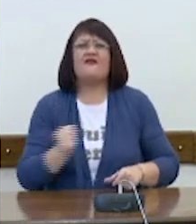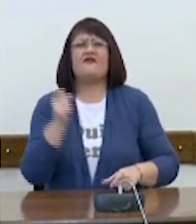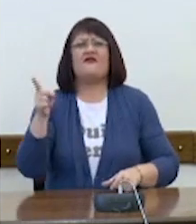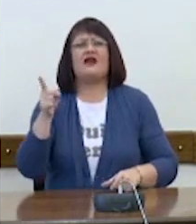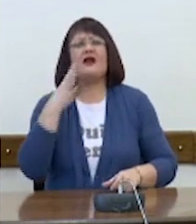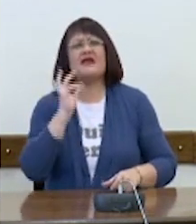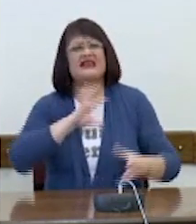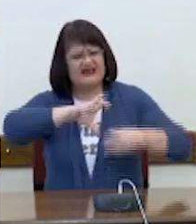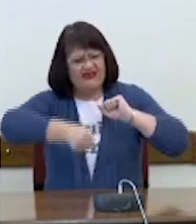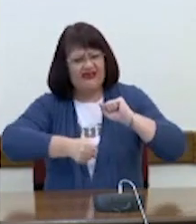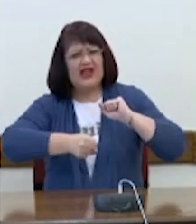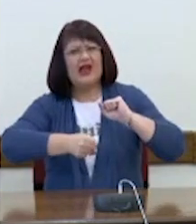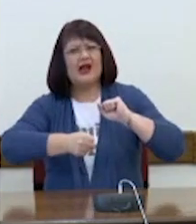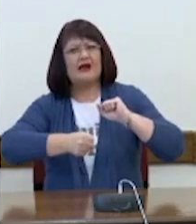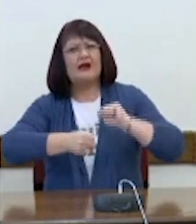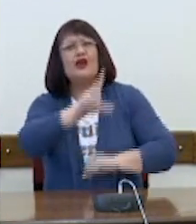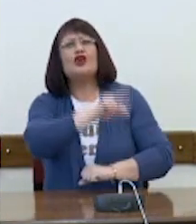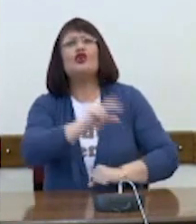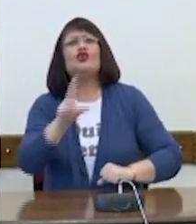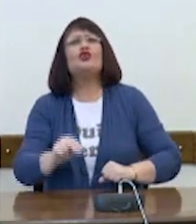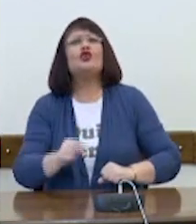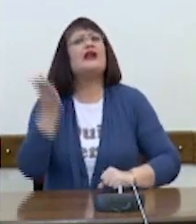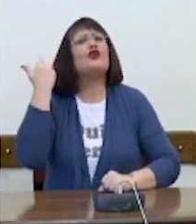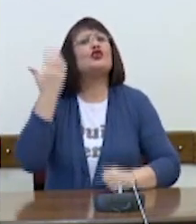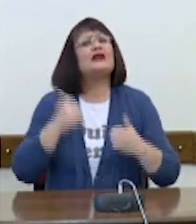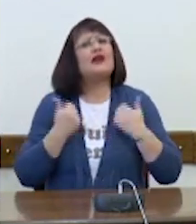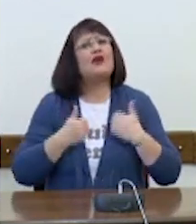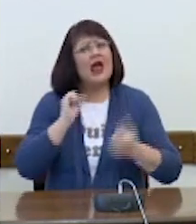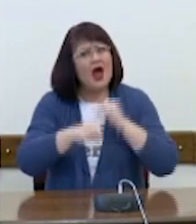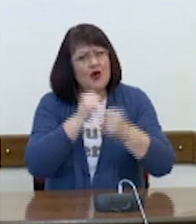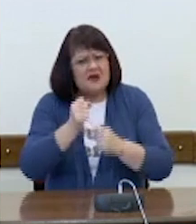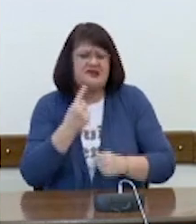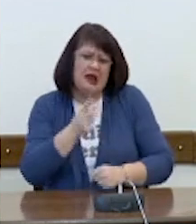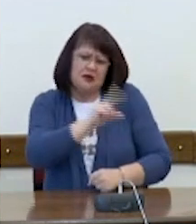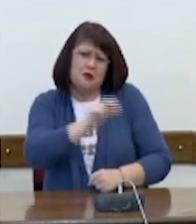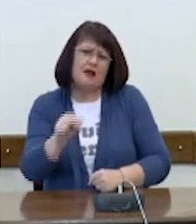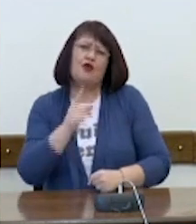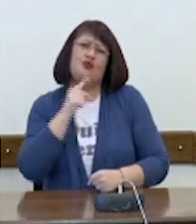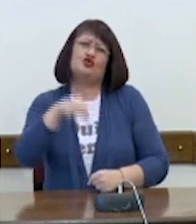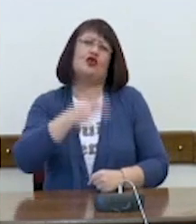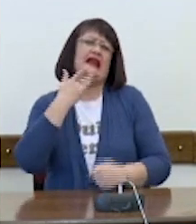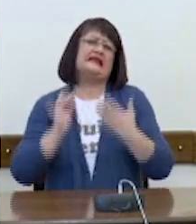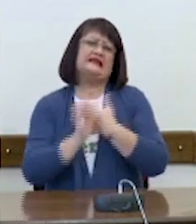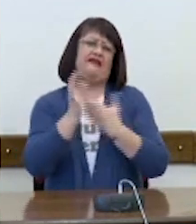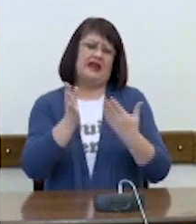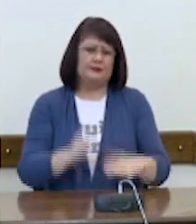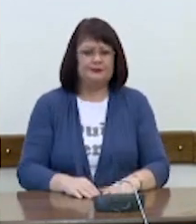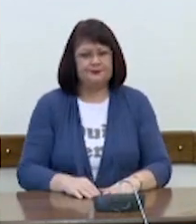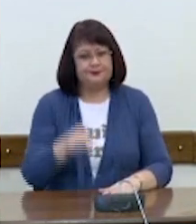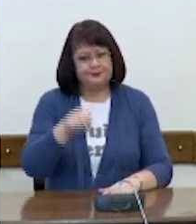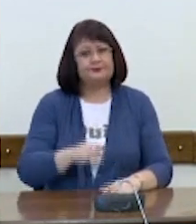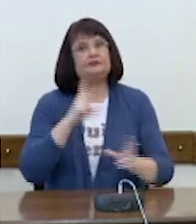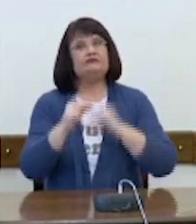βία με τους αγώνες των λαών και της νεολαίας. Και μιας και σήμερα συζητάμε την